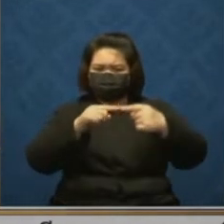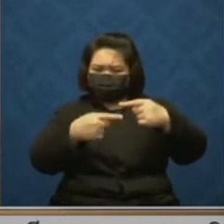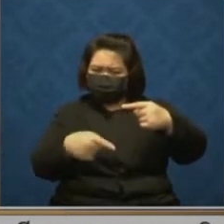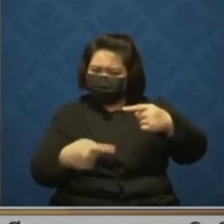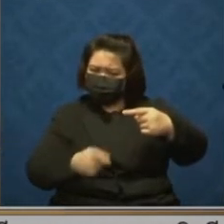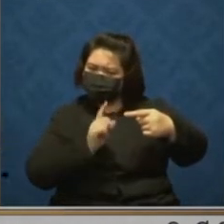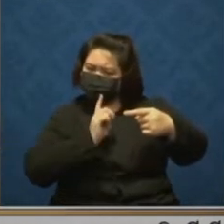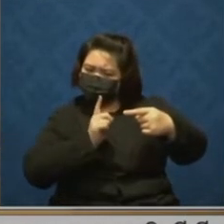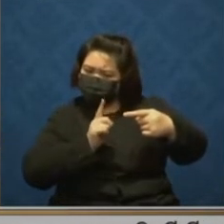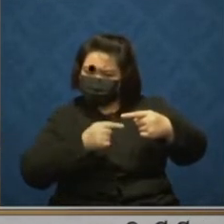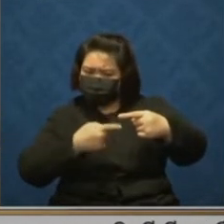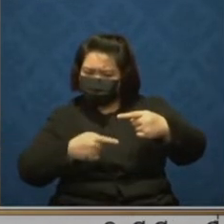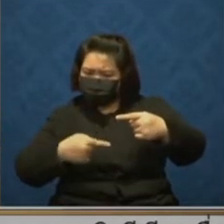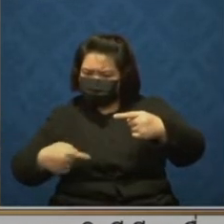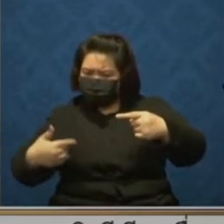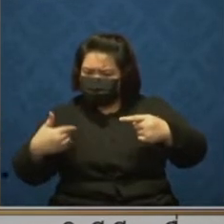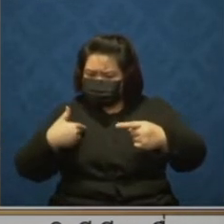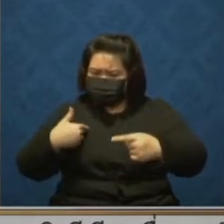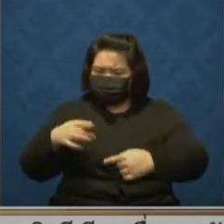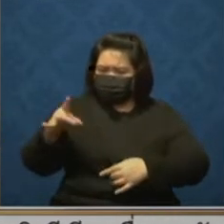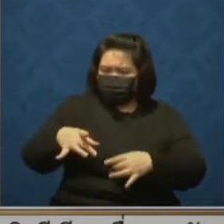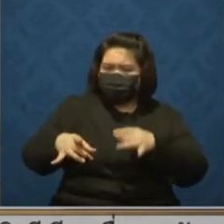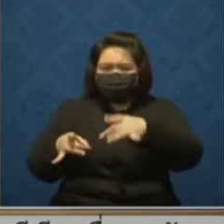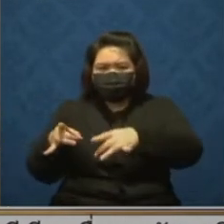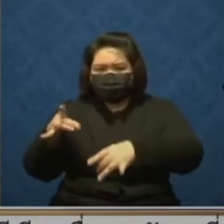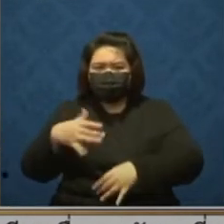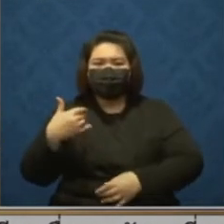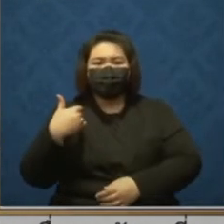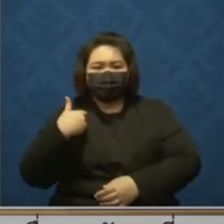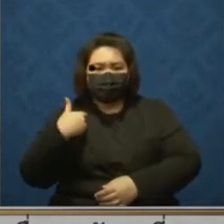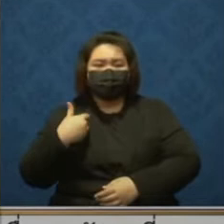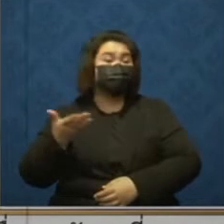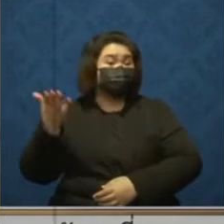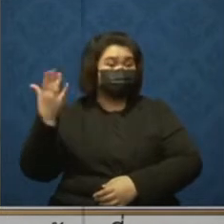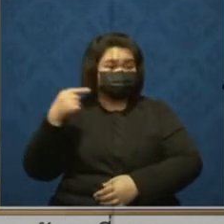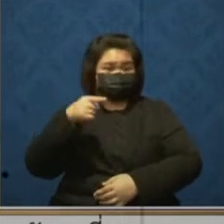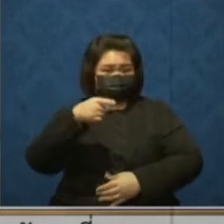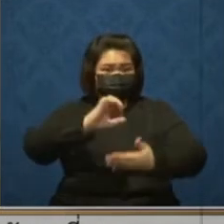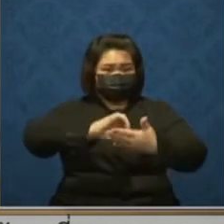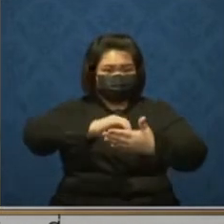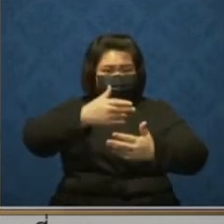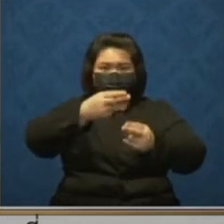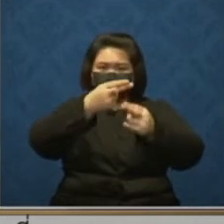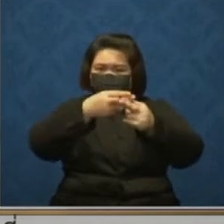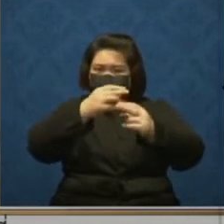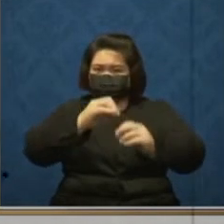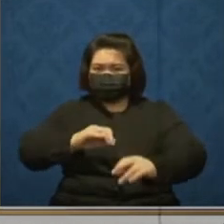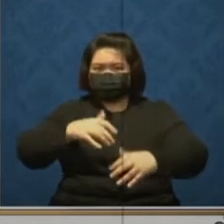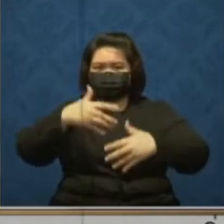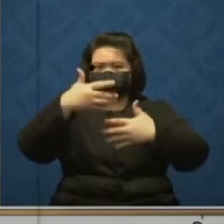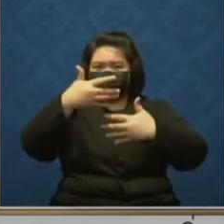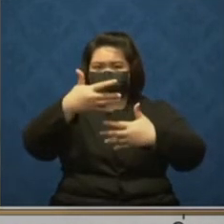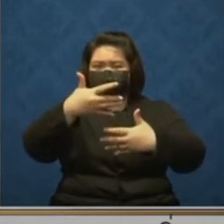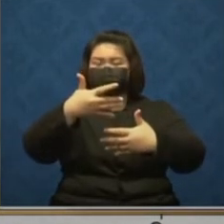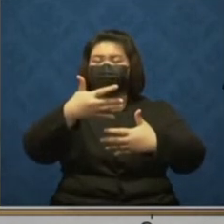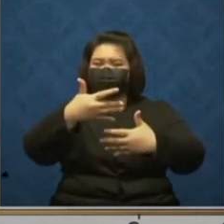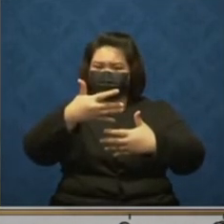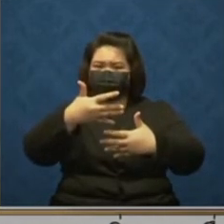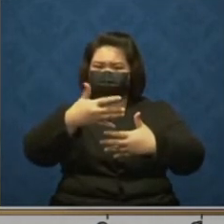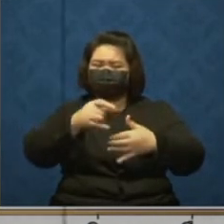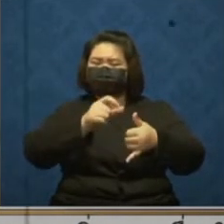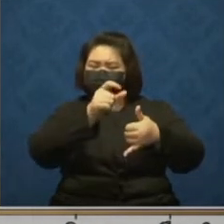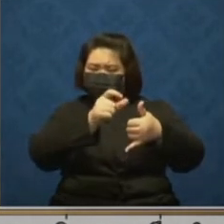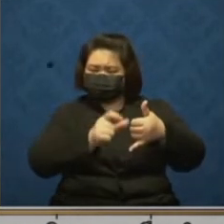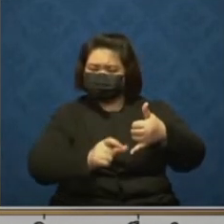ทอลูกยงตกปั่นครั้งนั้นนะครับที่เราเปิดเอกสารแล้วก็รายชื่อรับประทานรับประทานชื่อบุคคล